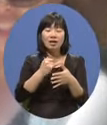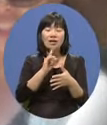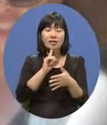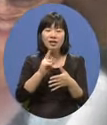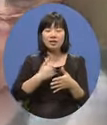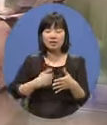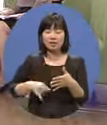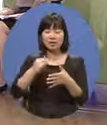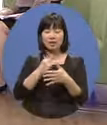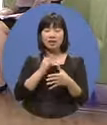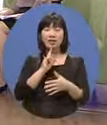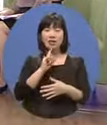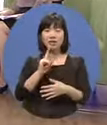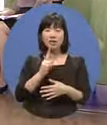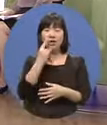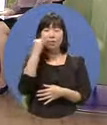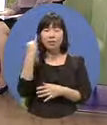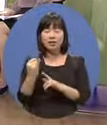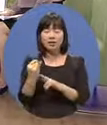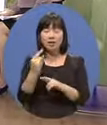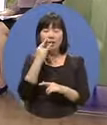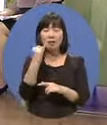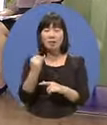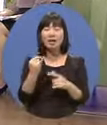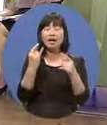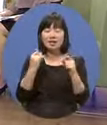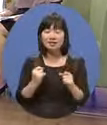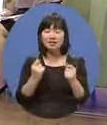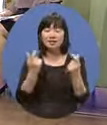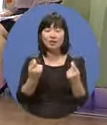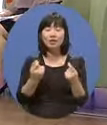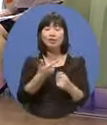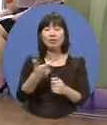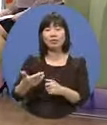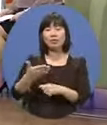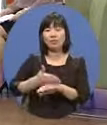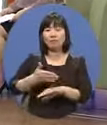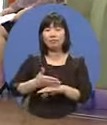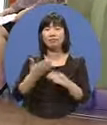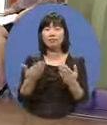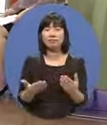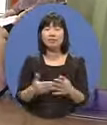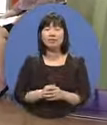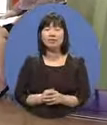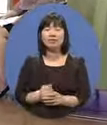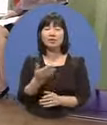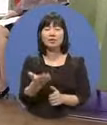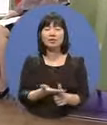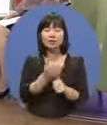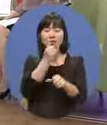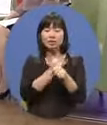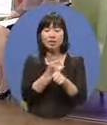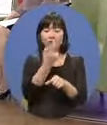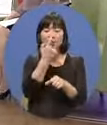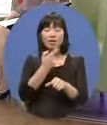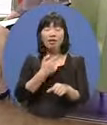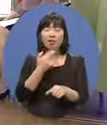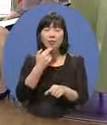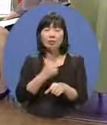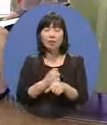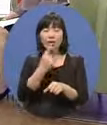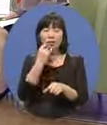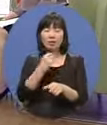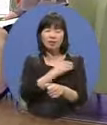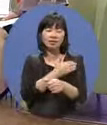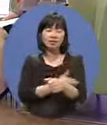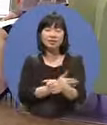내 딸 하원이 엄마가 엄마에게 해줘서 너무너무 고마워. 너를 키우면서 배워본 적이 없는 엄마 노릇이 왜